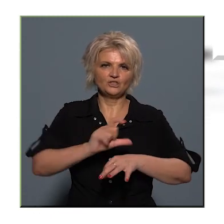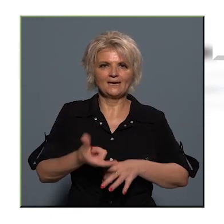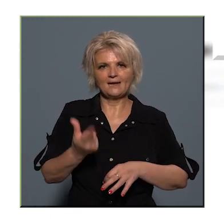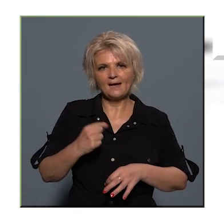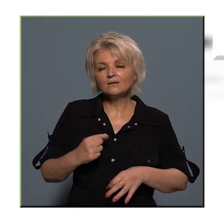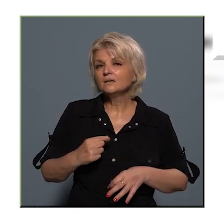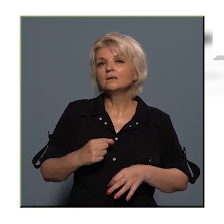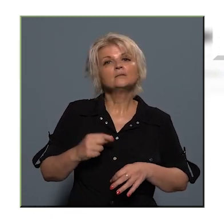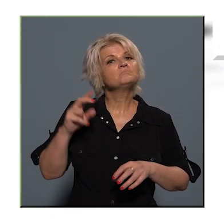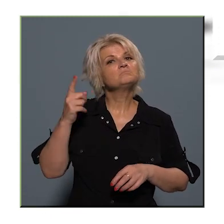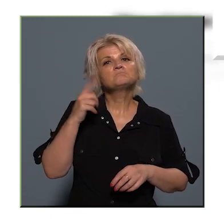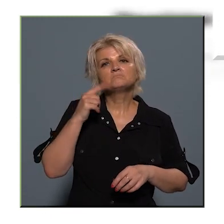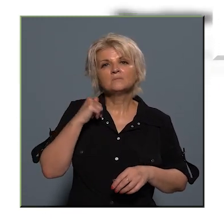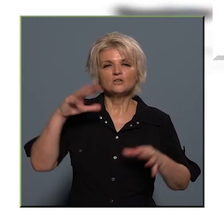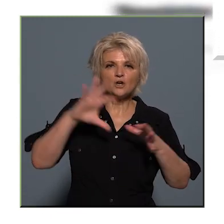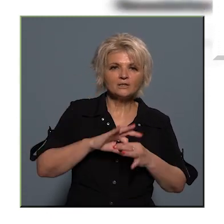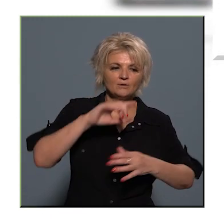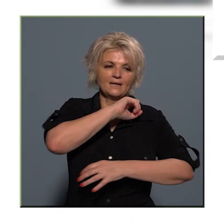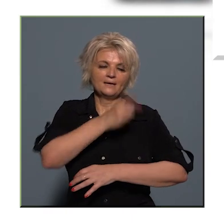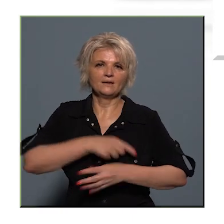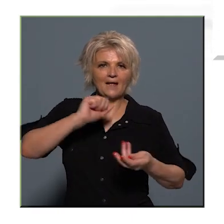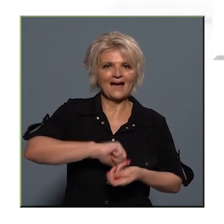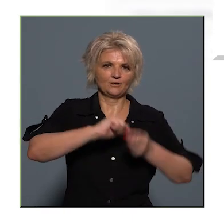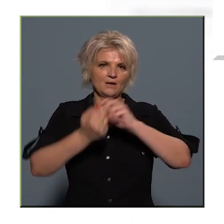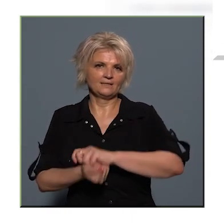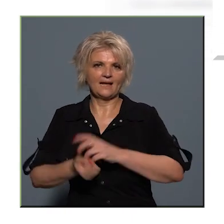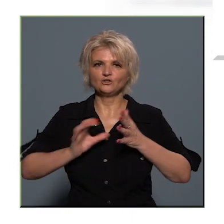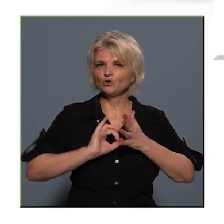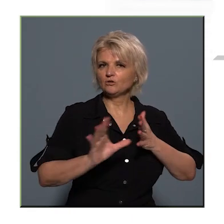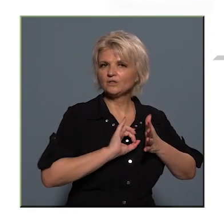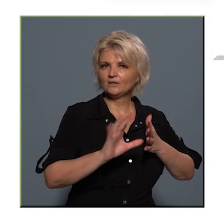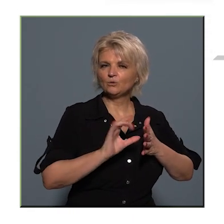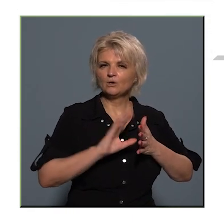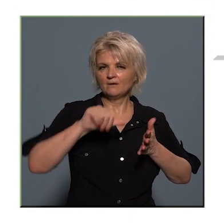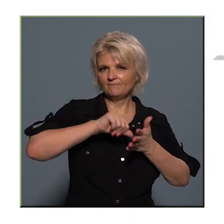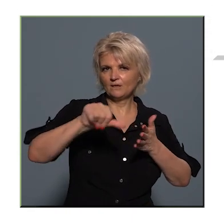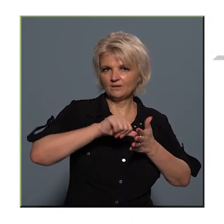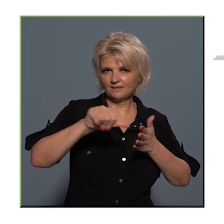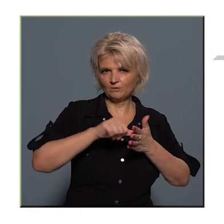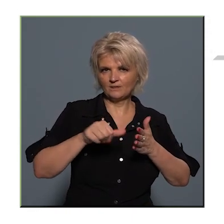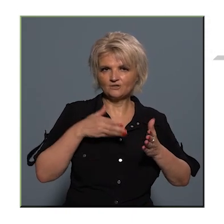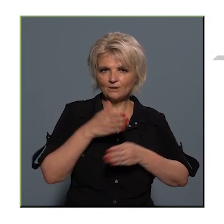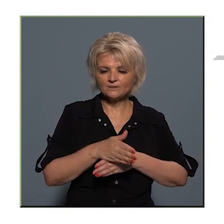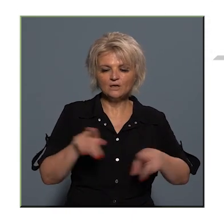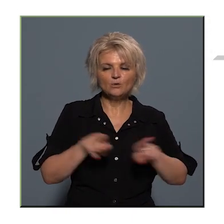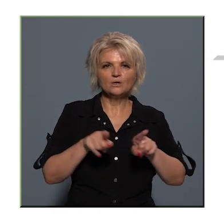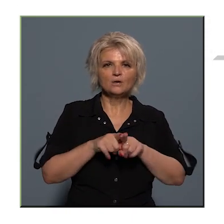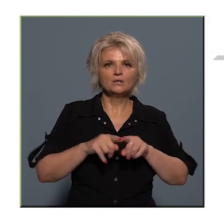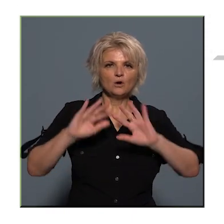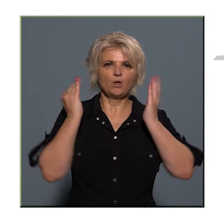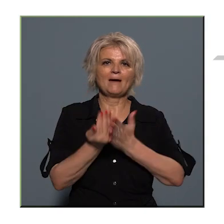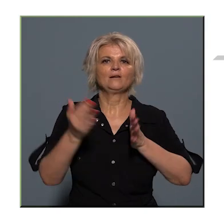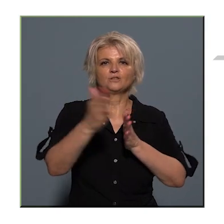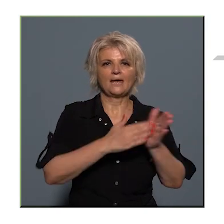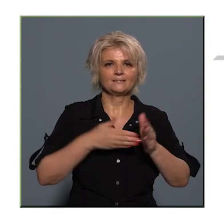hogy csatlakozik az energia átalakítás gyorsító finanszírozási platformhoz, egy olyan globális